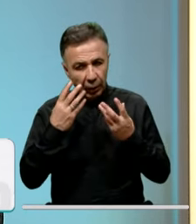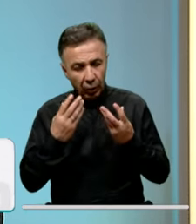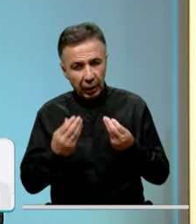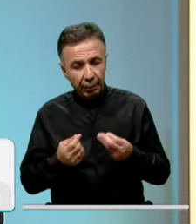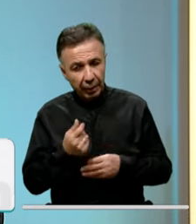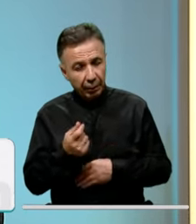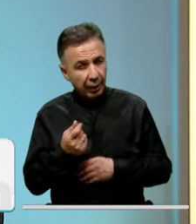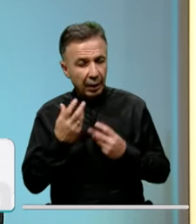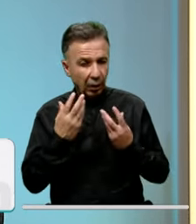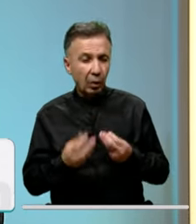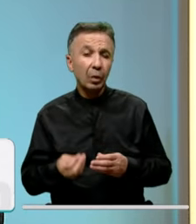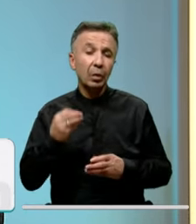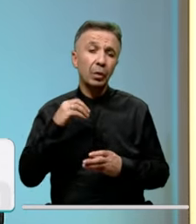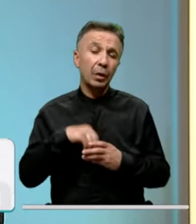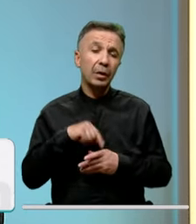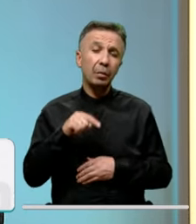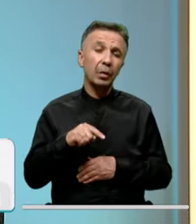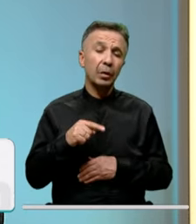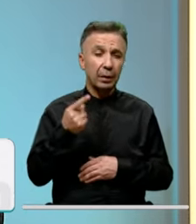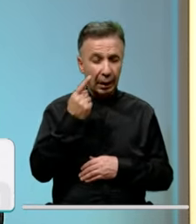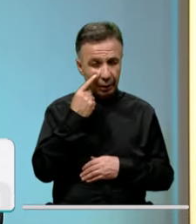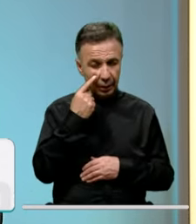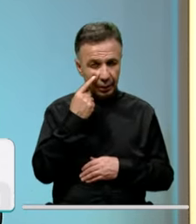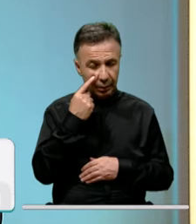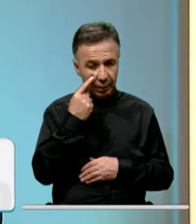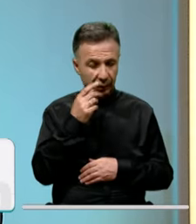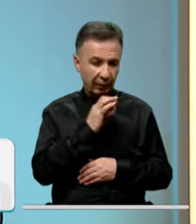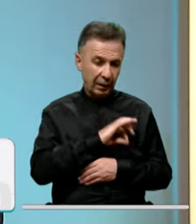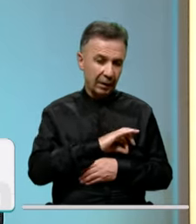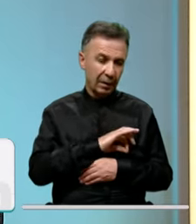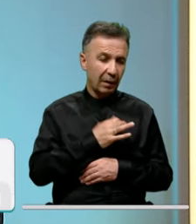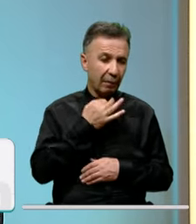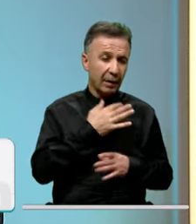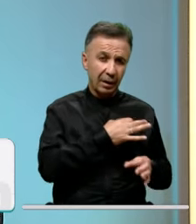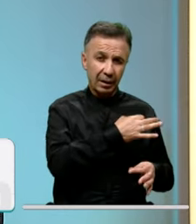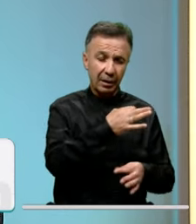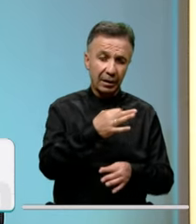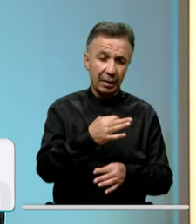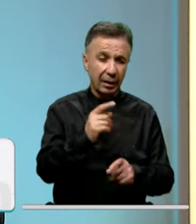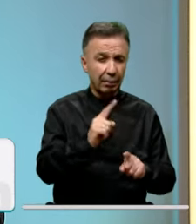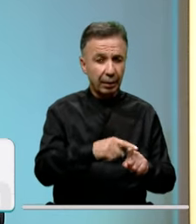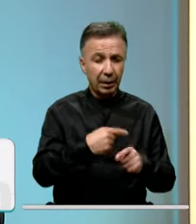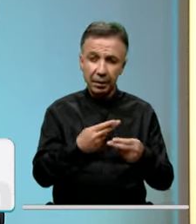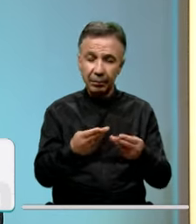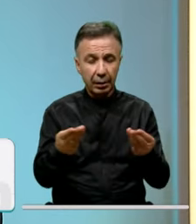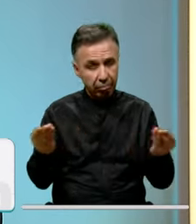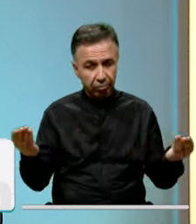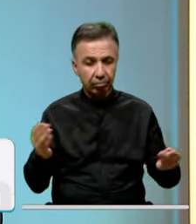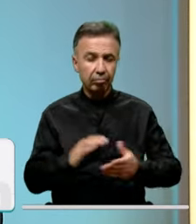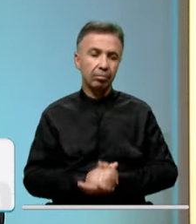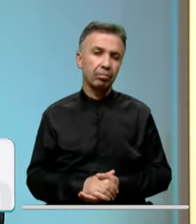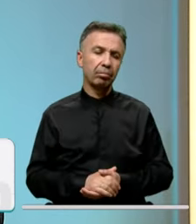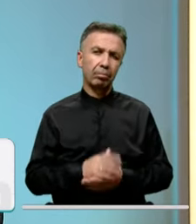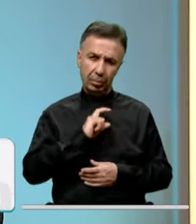gelir olup bunu kamu yararına, fakir, fukara, ihtiyaç sahibi insanlara verin. Fetvamız